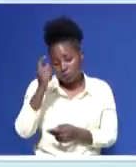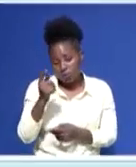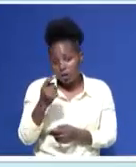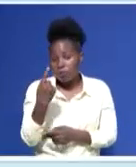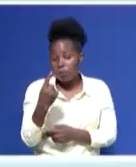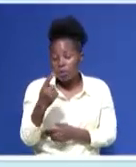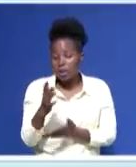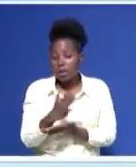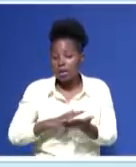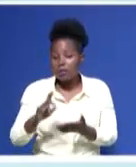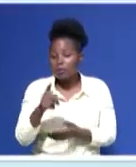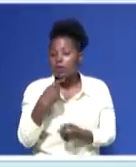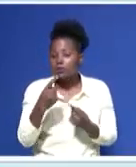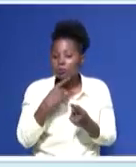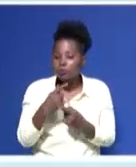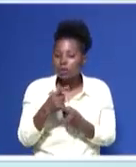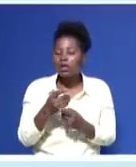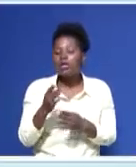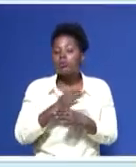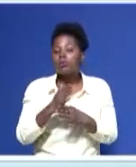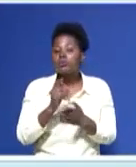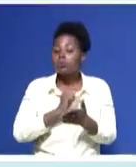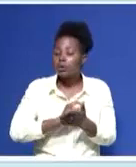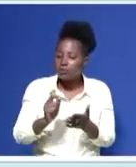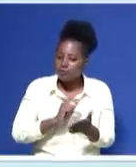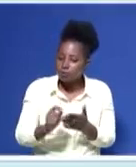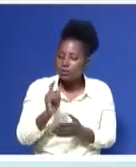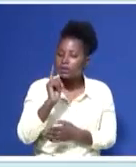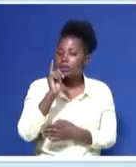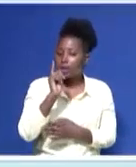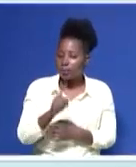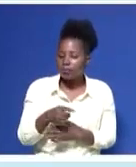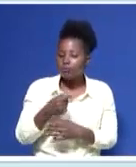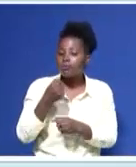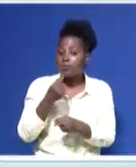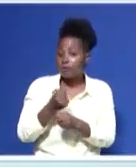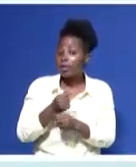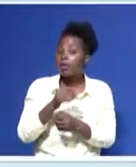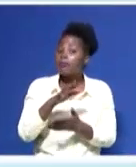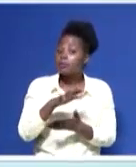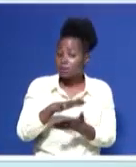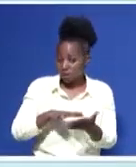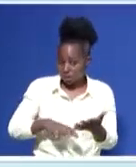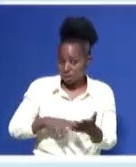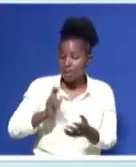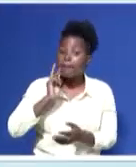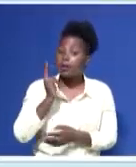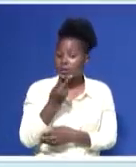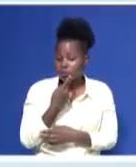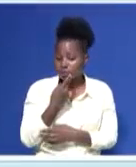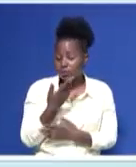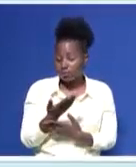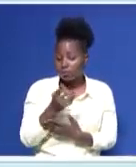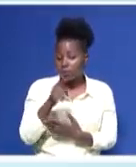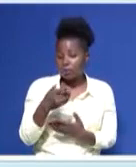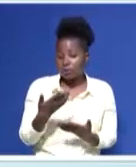ambalo limezungumzwa sana ni wanafunzi ambao wamefanya mitihani ya marejeo